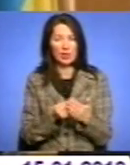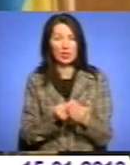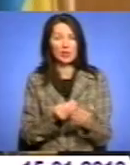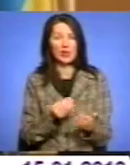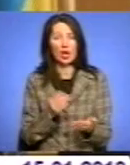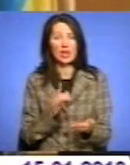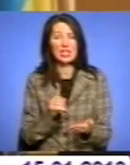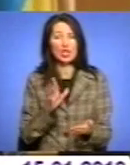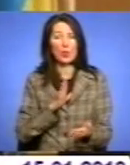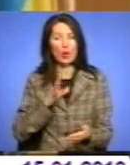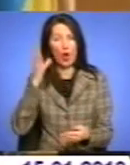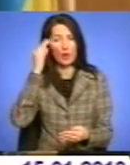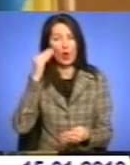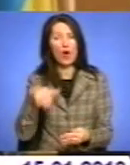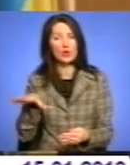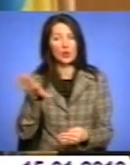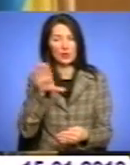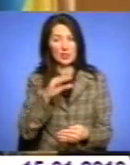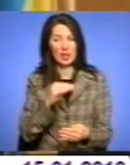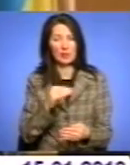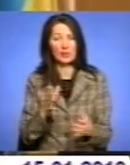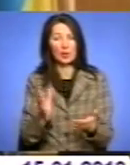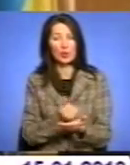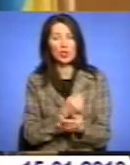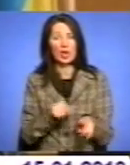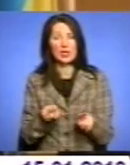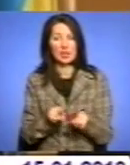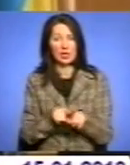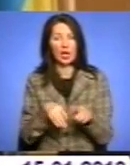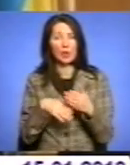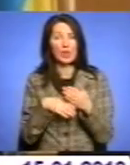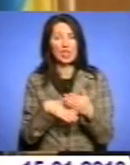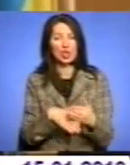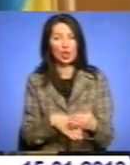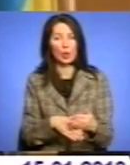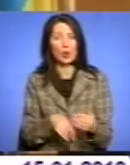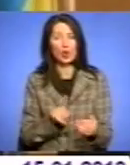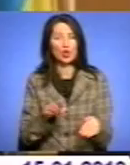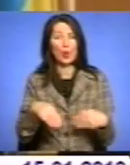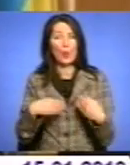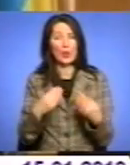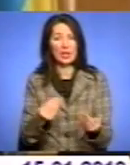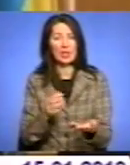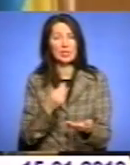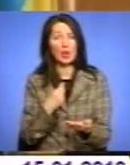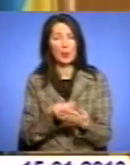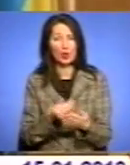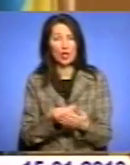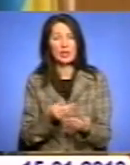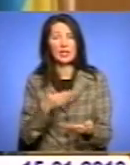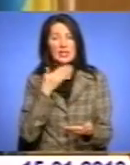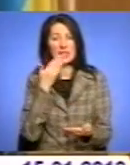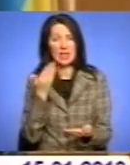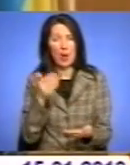коштами, чи було враховано все. Тому що виходить таким чином, що подається бюджет, бюджетний запит,